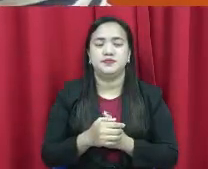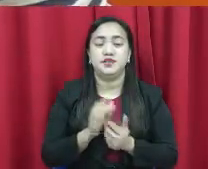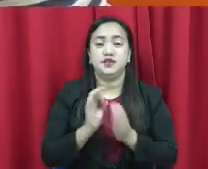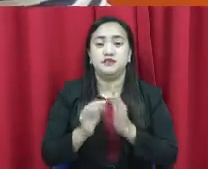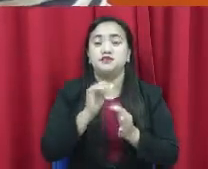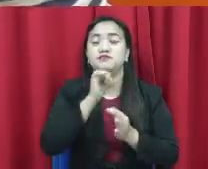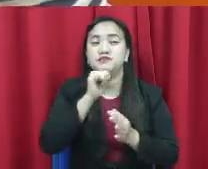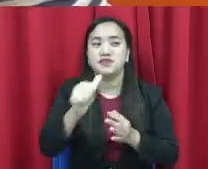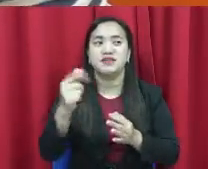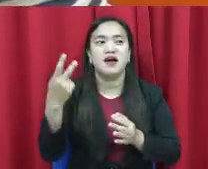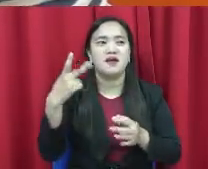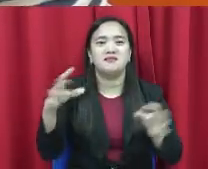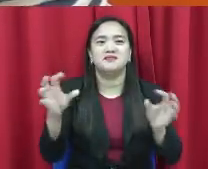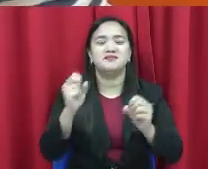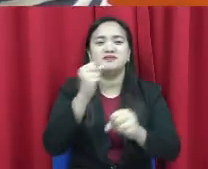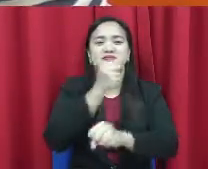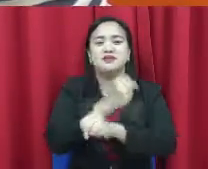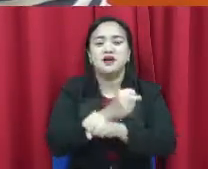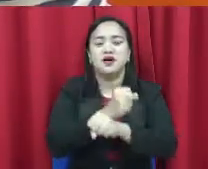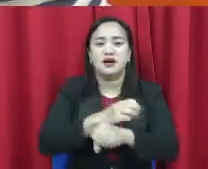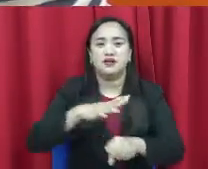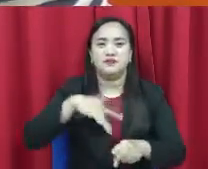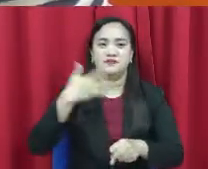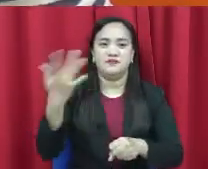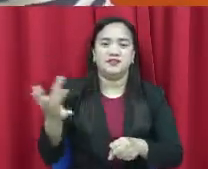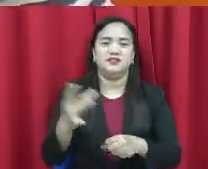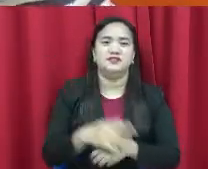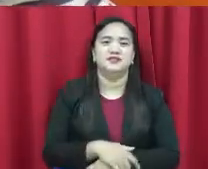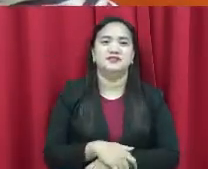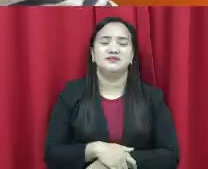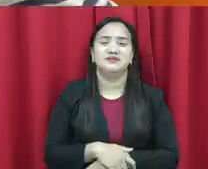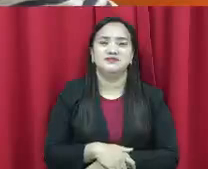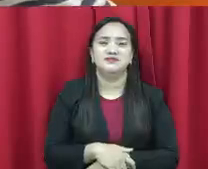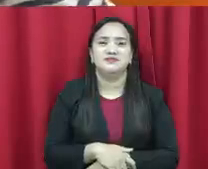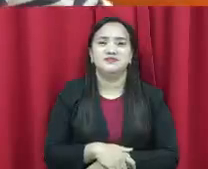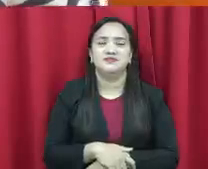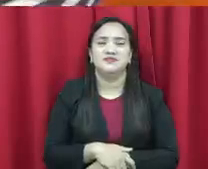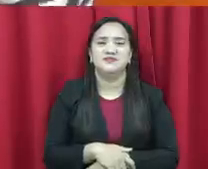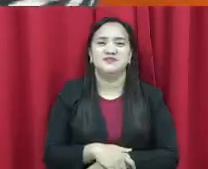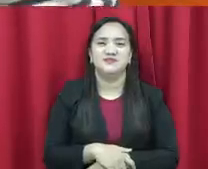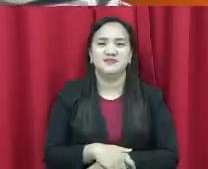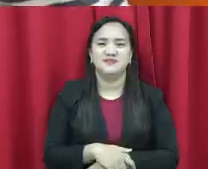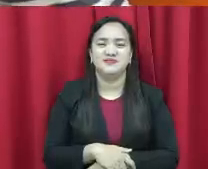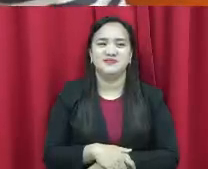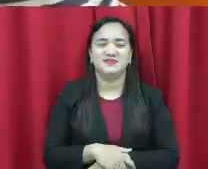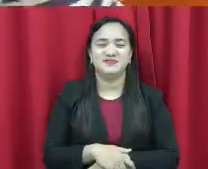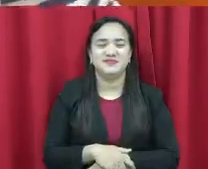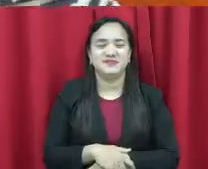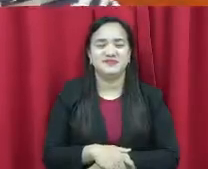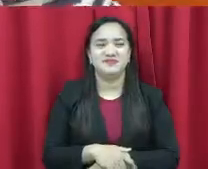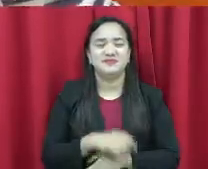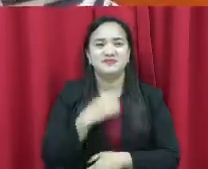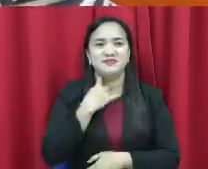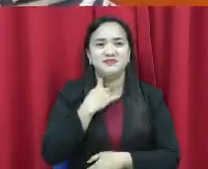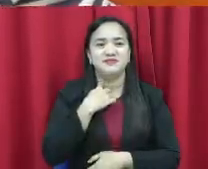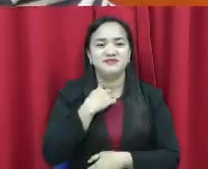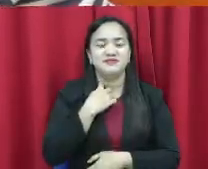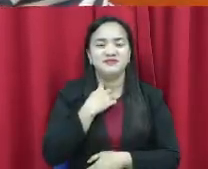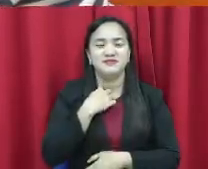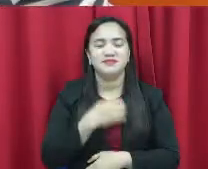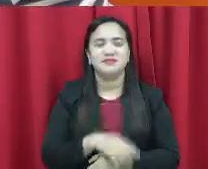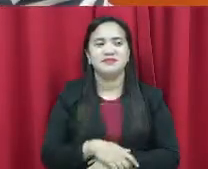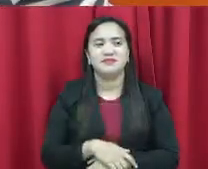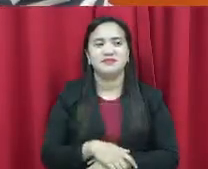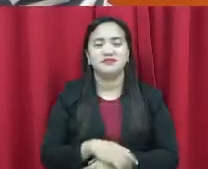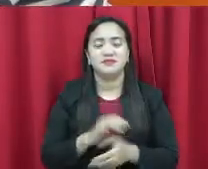kanya a sabi hindi lang naman ikang babae ako Sa lista Sabi ko nga ay talagang Irespeto